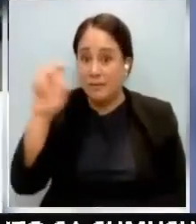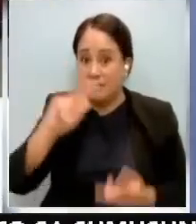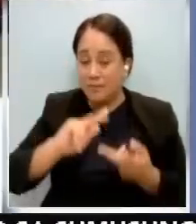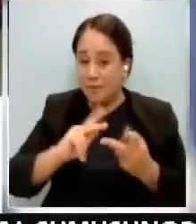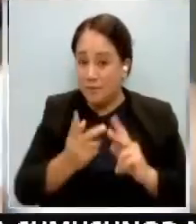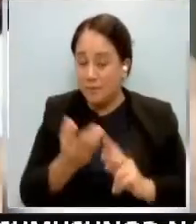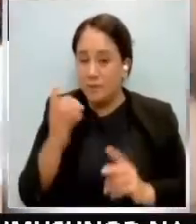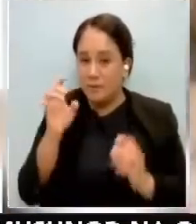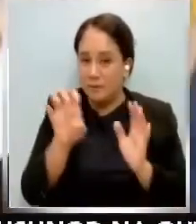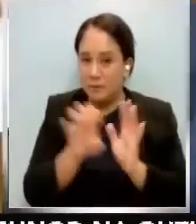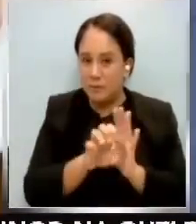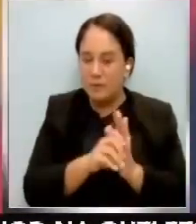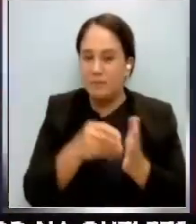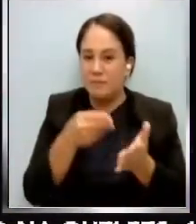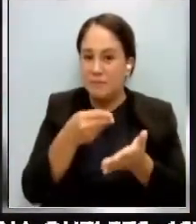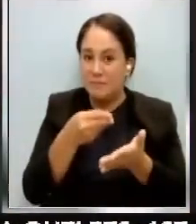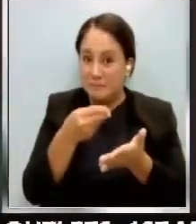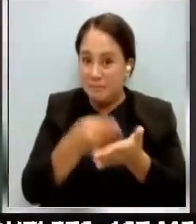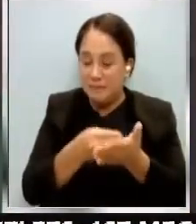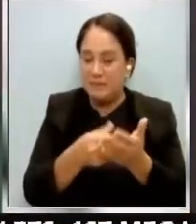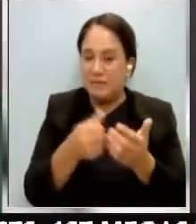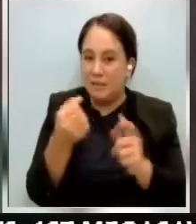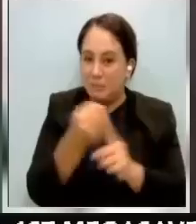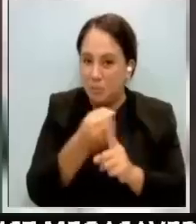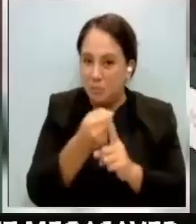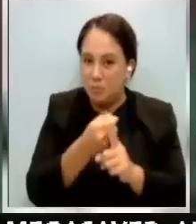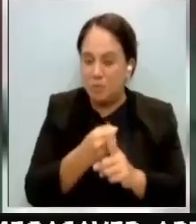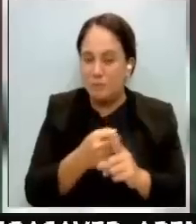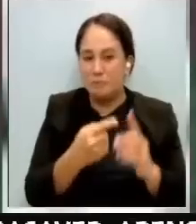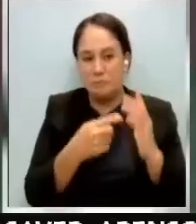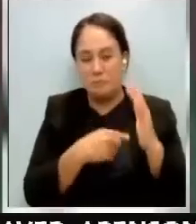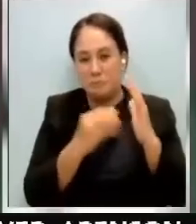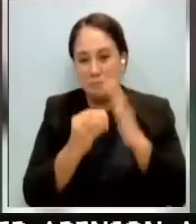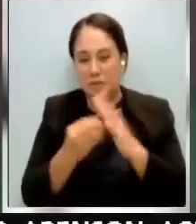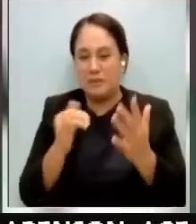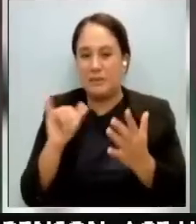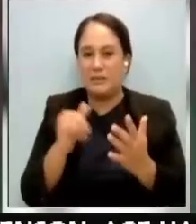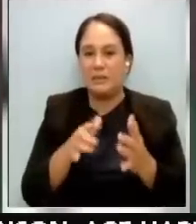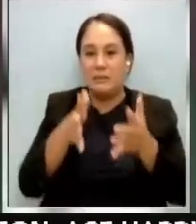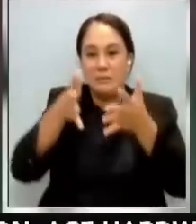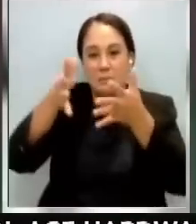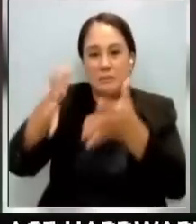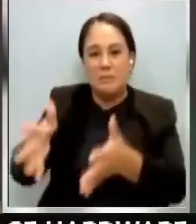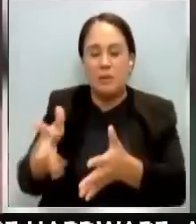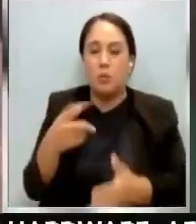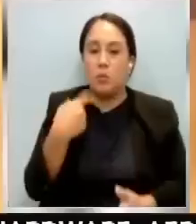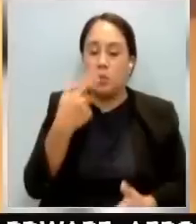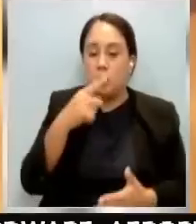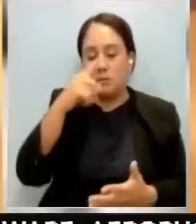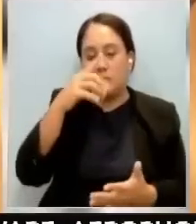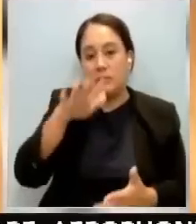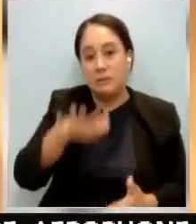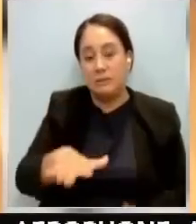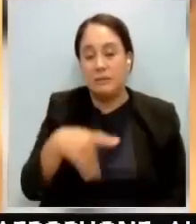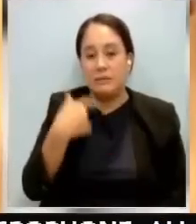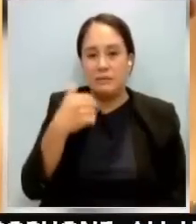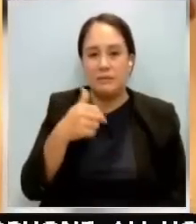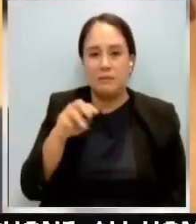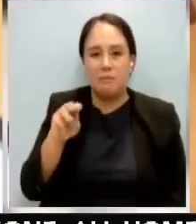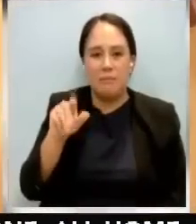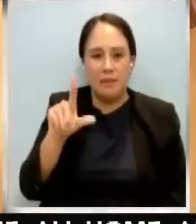financial abuse, intimidation at abandonment sa kanilang anak na si Malia. Siguro,